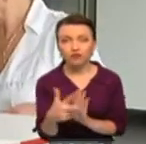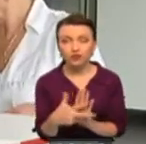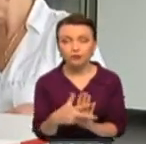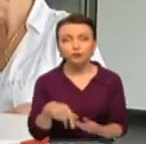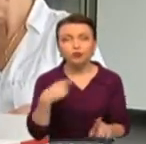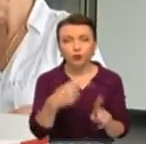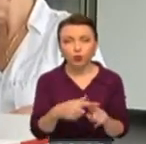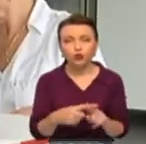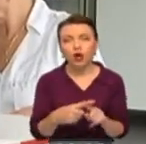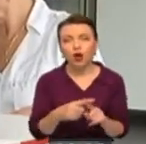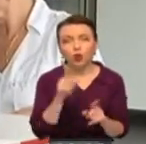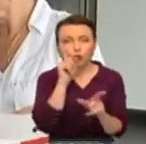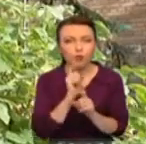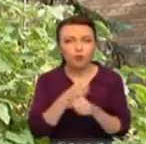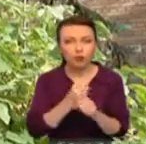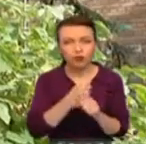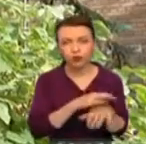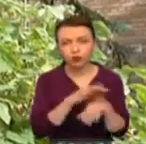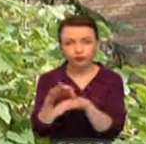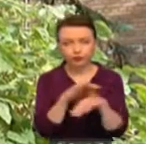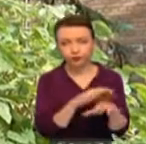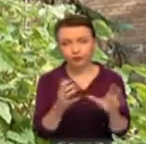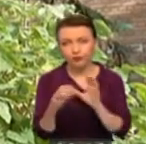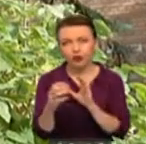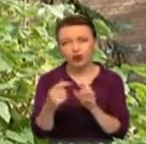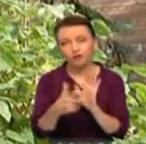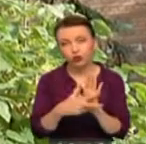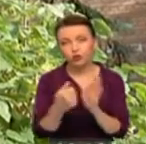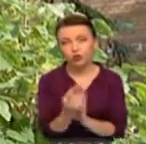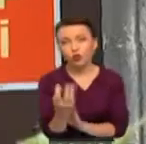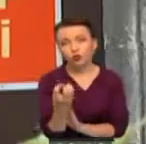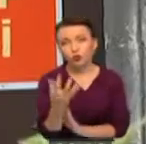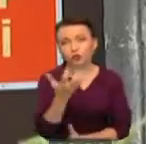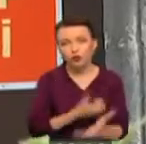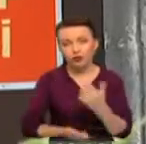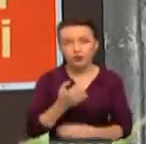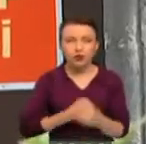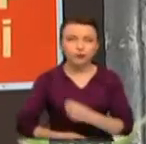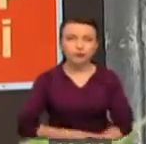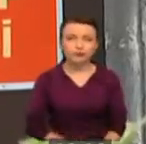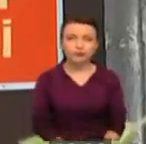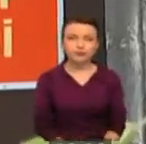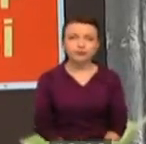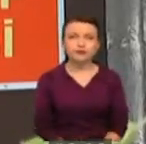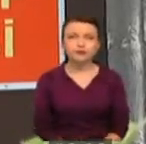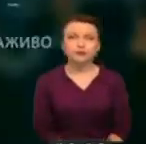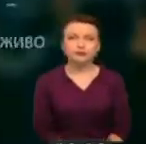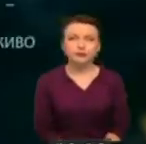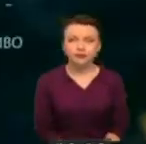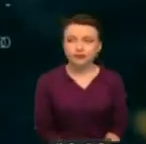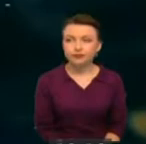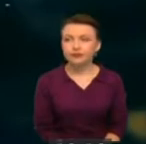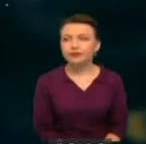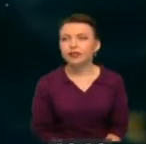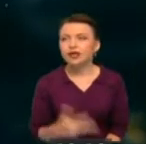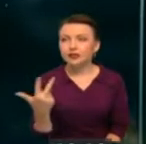мобільна лабораторія. В будні кров приймають з 8 до 14. Наталя Білогурова, Олег Мартинюк, телеканал «Київ».